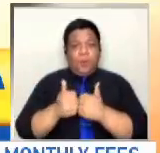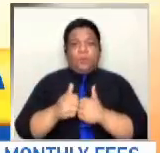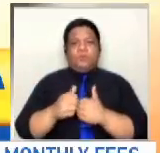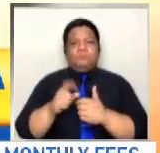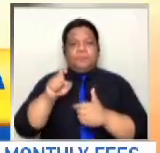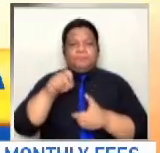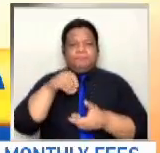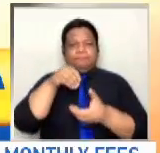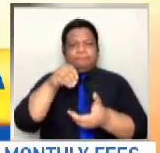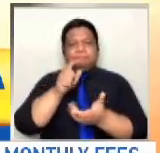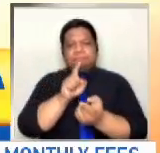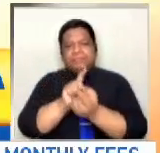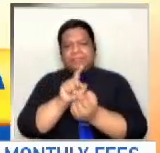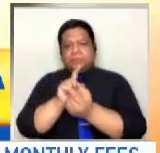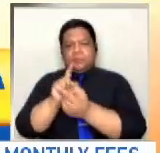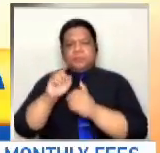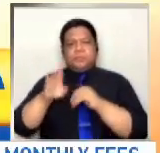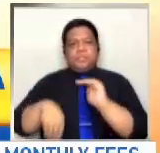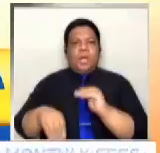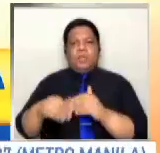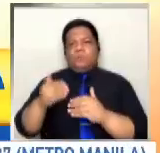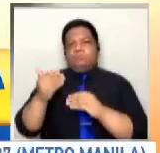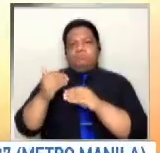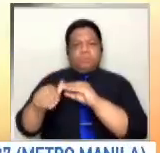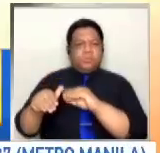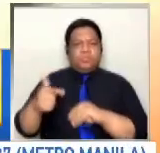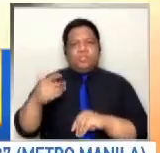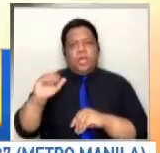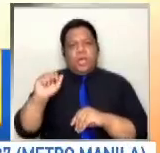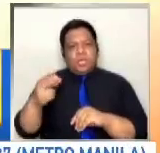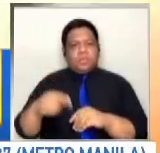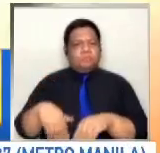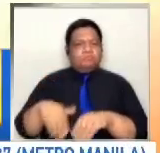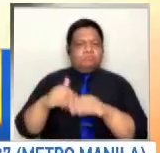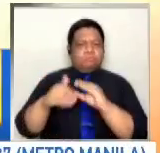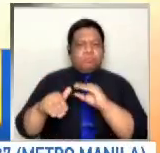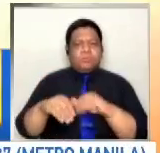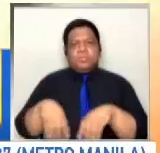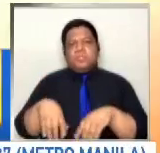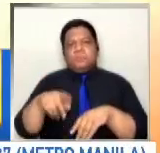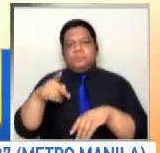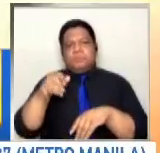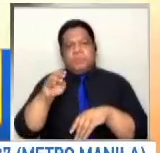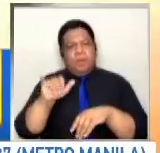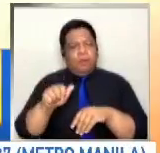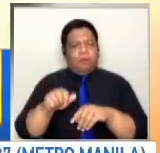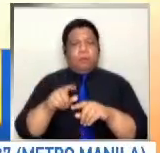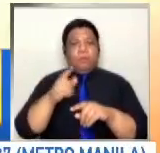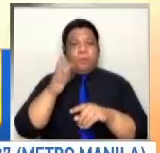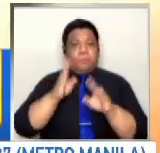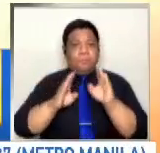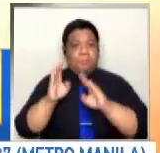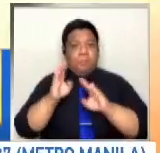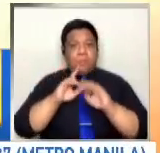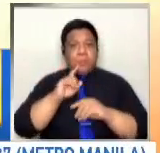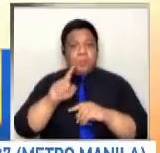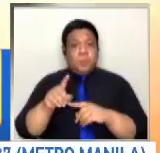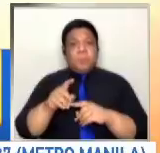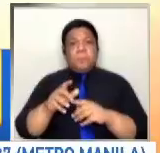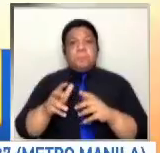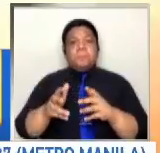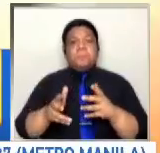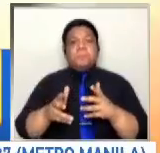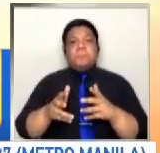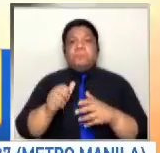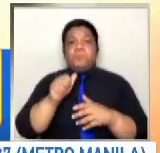kaysa yung papadaanin mo sa sa GCash or sa iba pang mga electronic means. Talagang naging problema naman kasi natin doon. Wala lahat ng hindi naman lahat